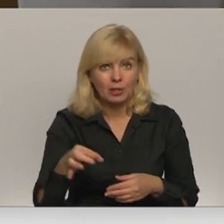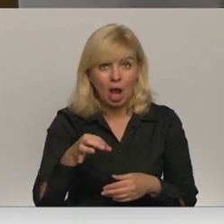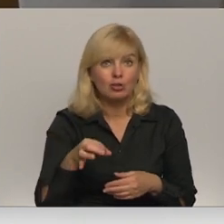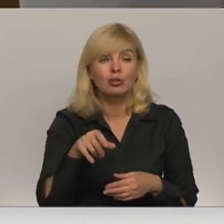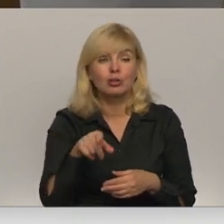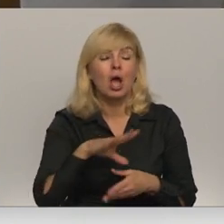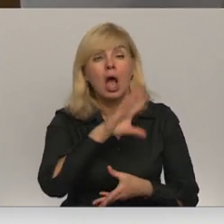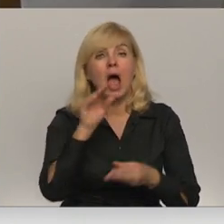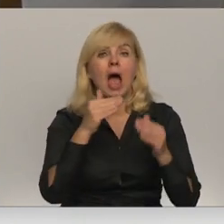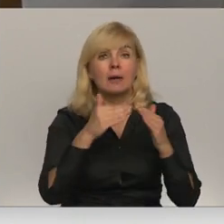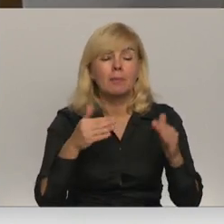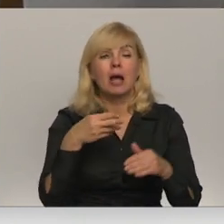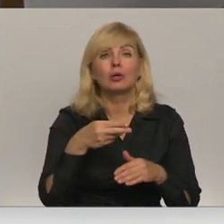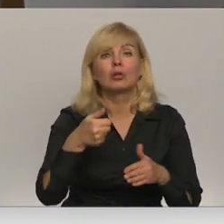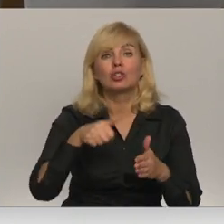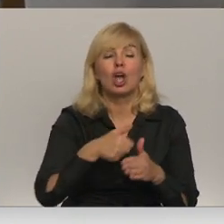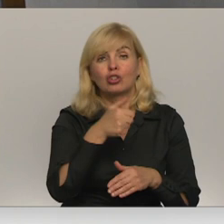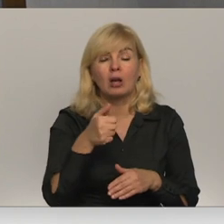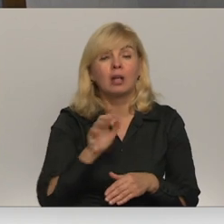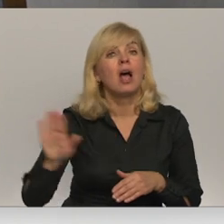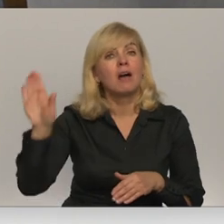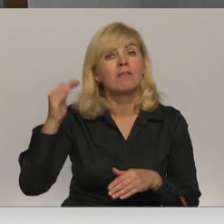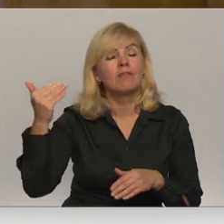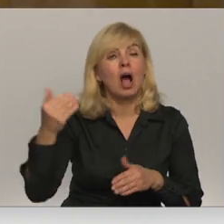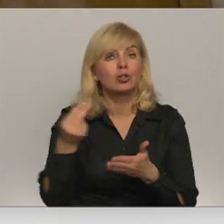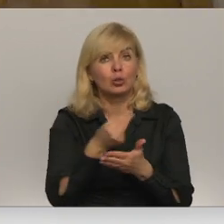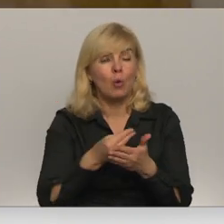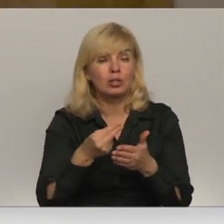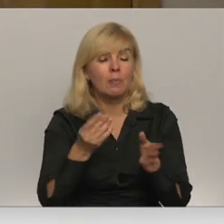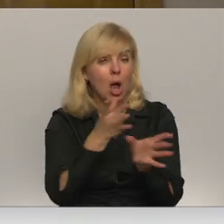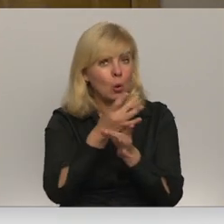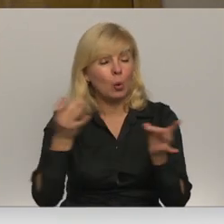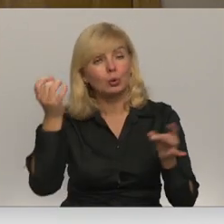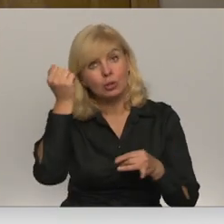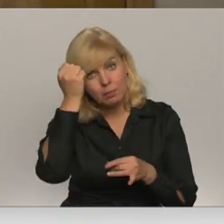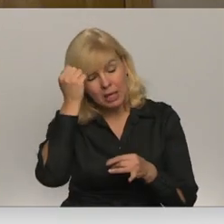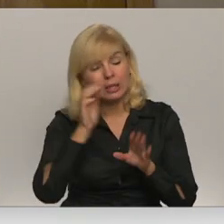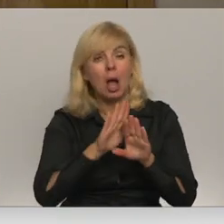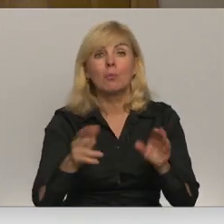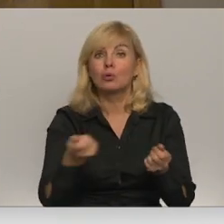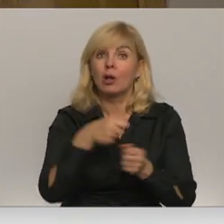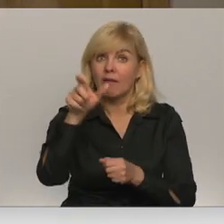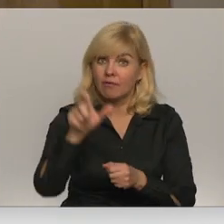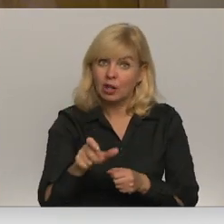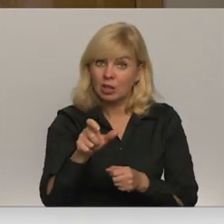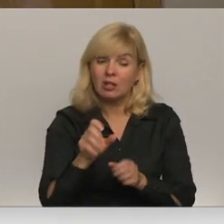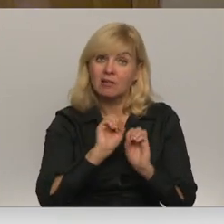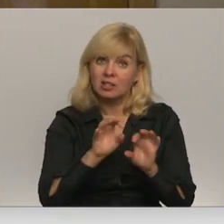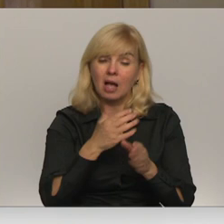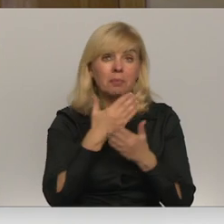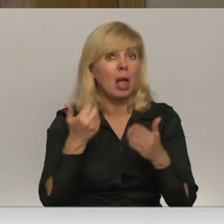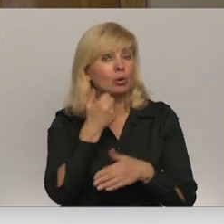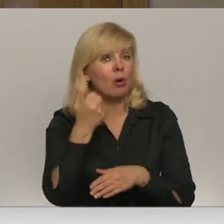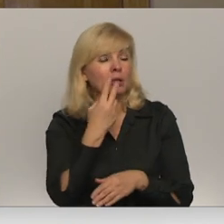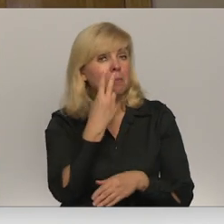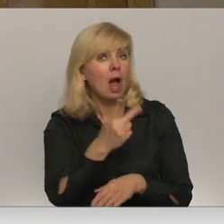ēka kopš 2016. Gada ir valsts nozīmes kultūras piemineklis. Kā cīst muzeja vadītāji, pēdējos gados lielāku